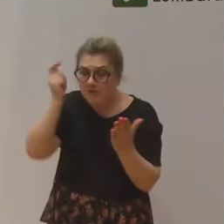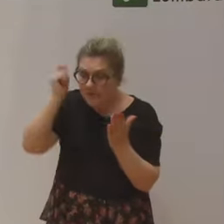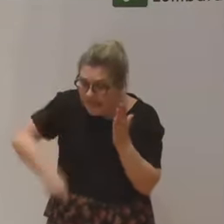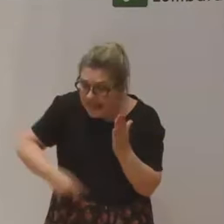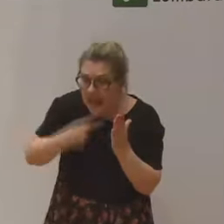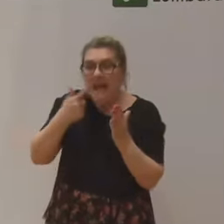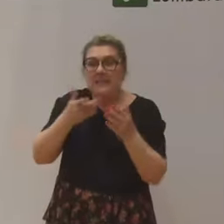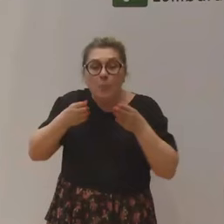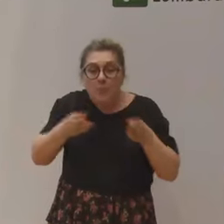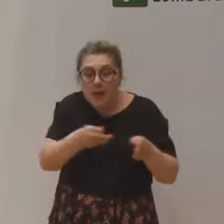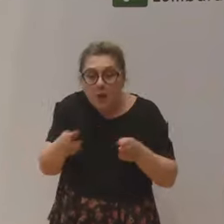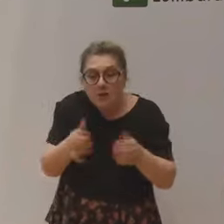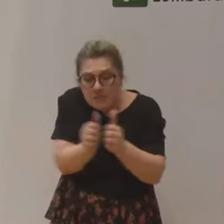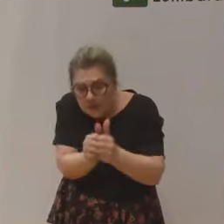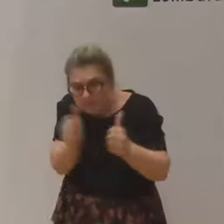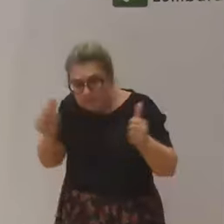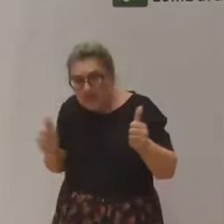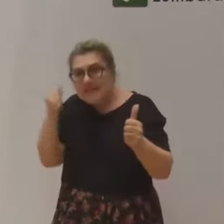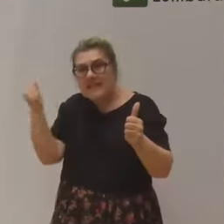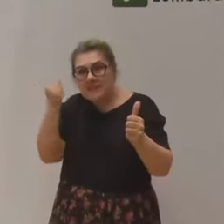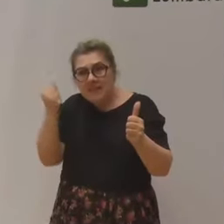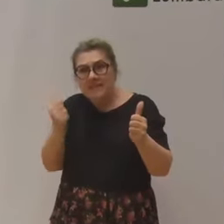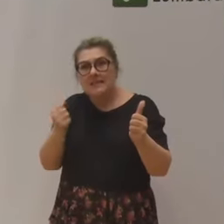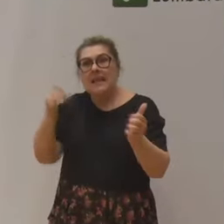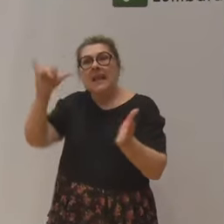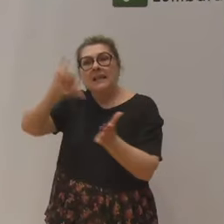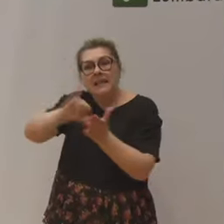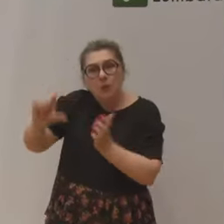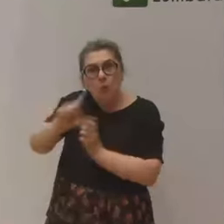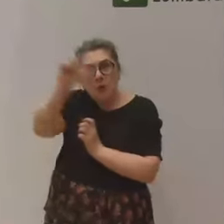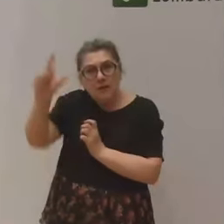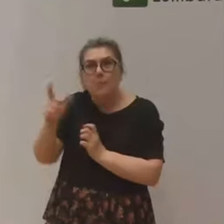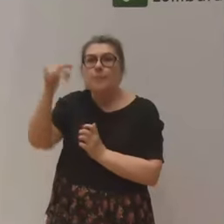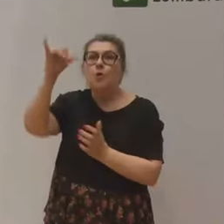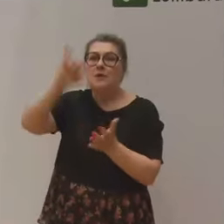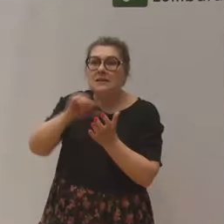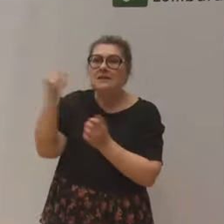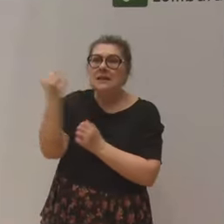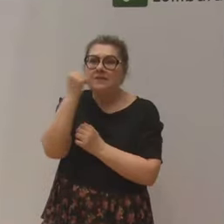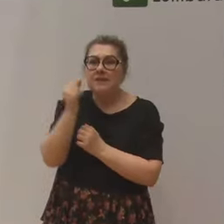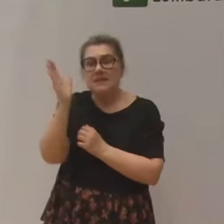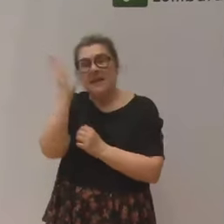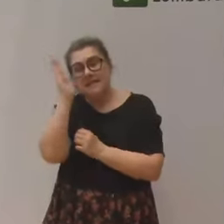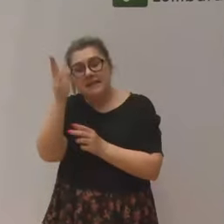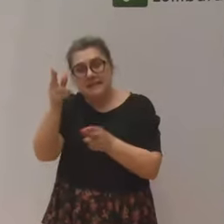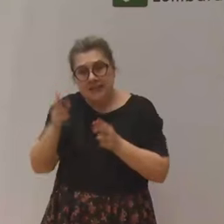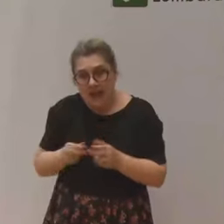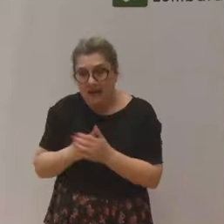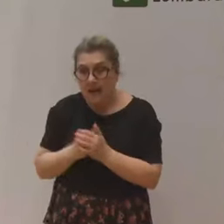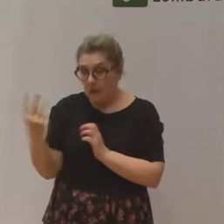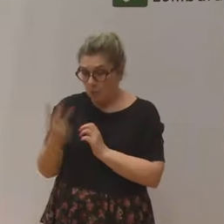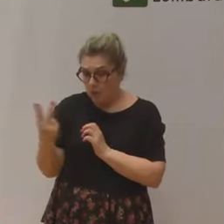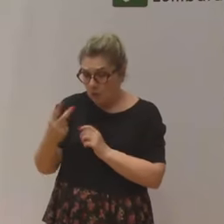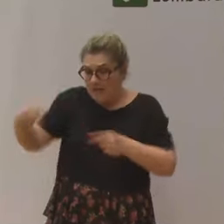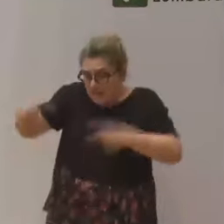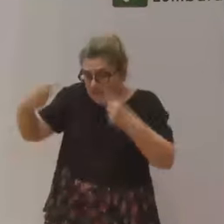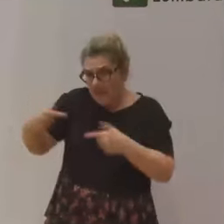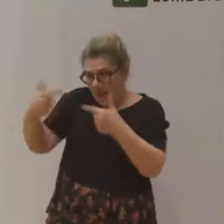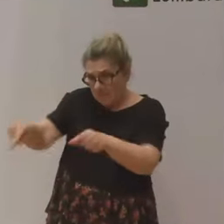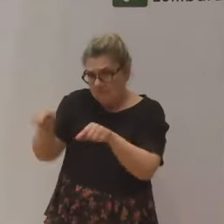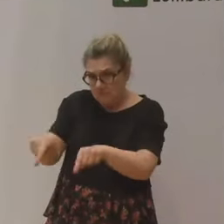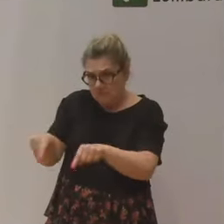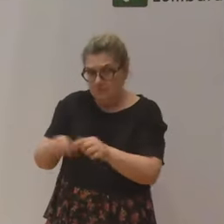di emancipazione di servizi diurni, ma anche di servizi residenziali. Questa è la nuova sfida per i servizi diurni e per i servizi